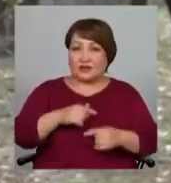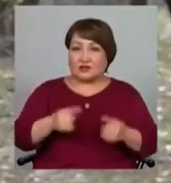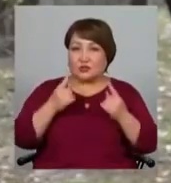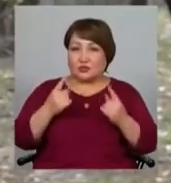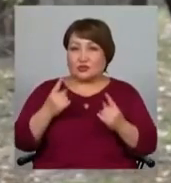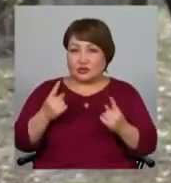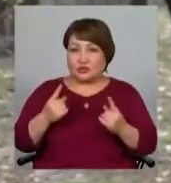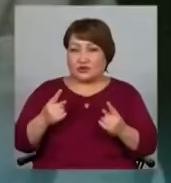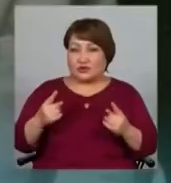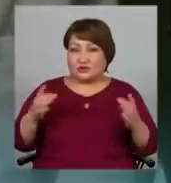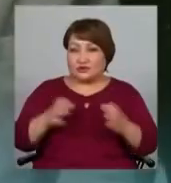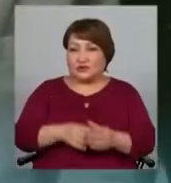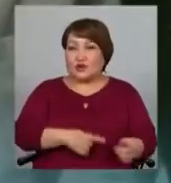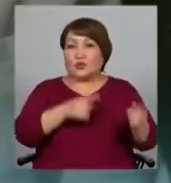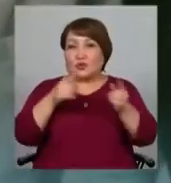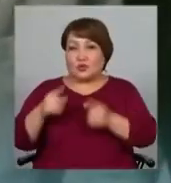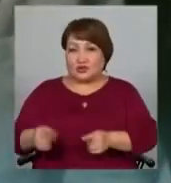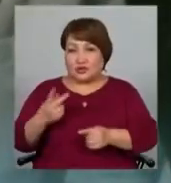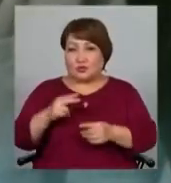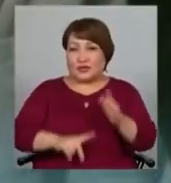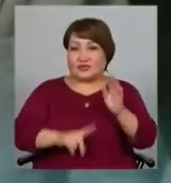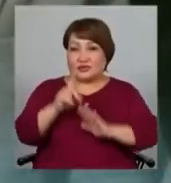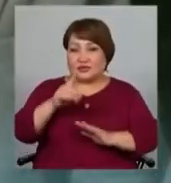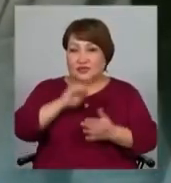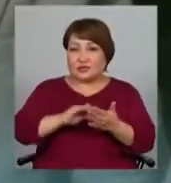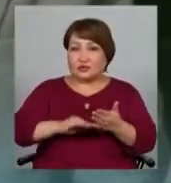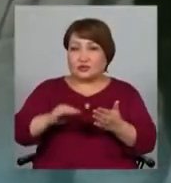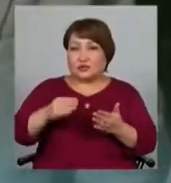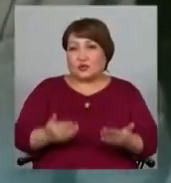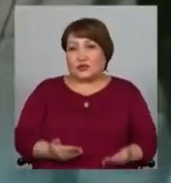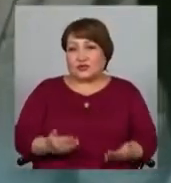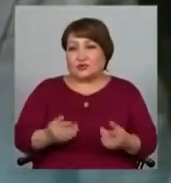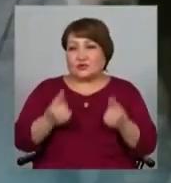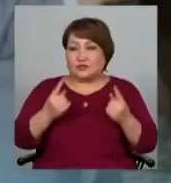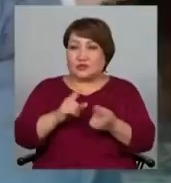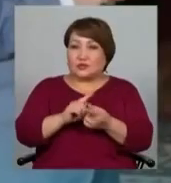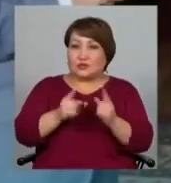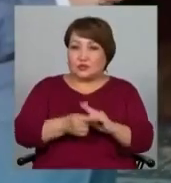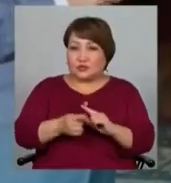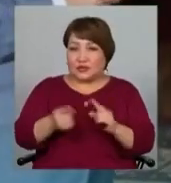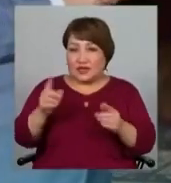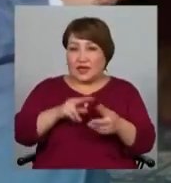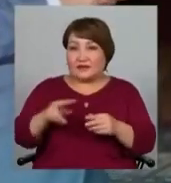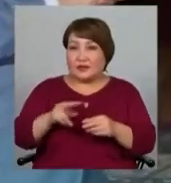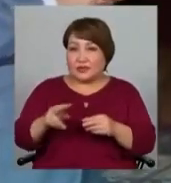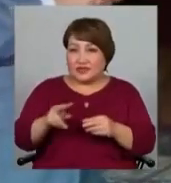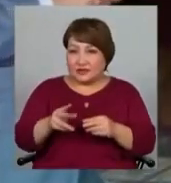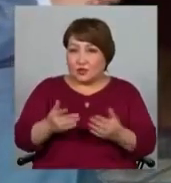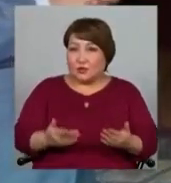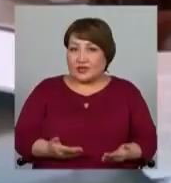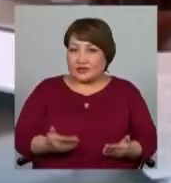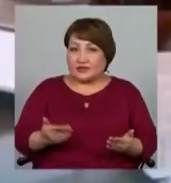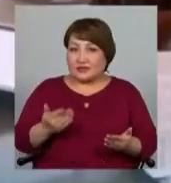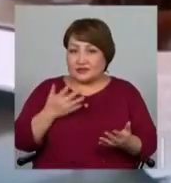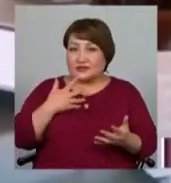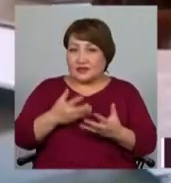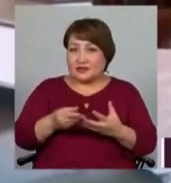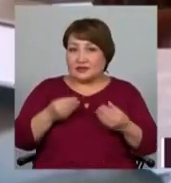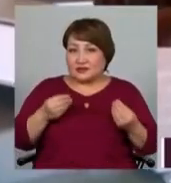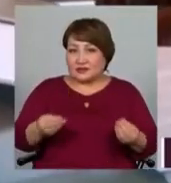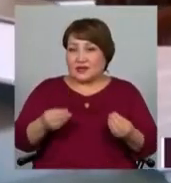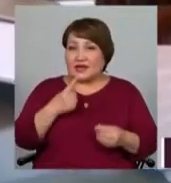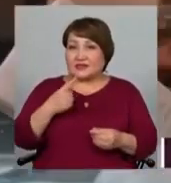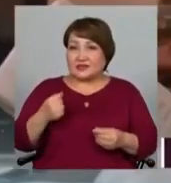бастайды. Жазушының ғұмырындағы бұл елеулі өзгеріс оның әдебиет майданында даралануына да әсерін тигізбей қоймады.